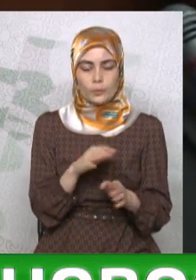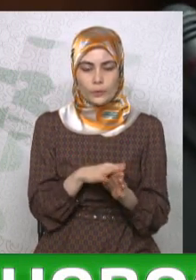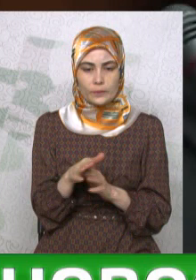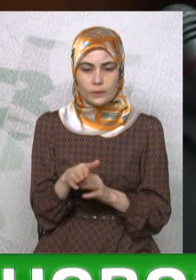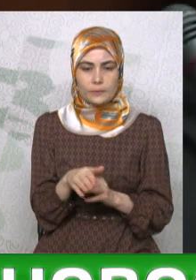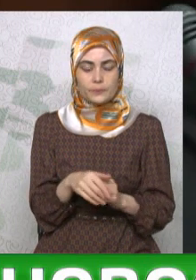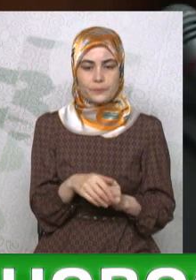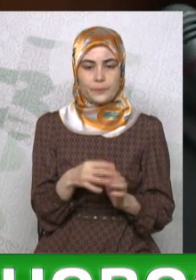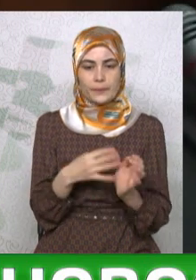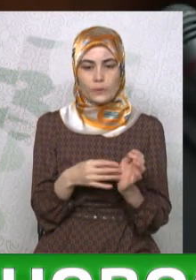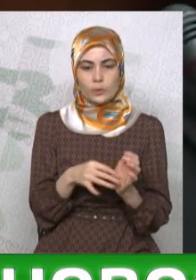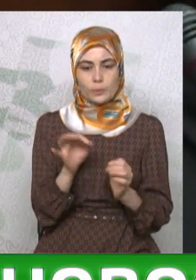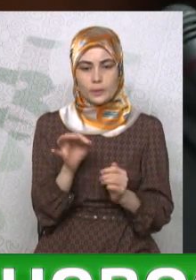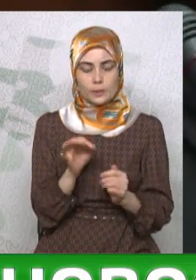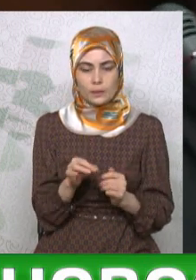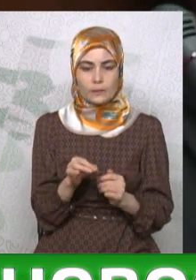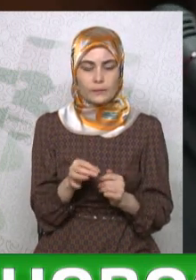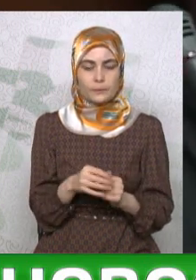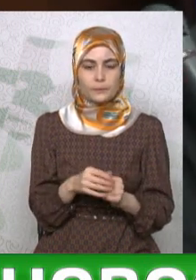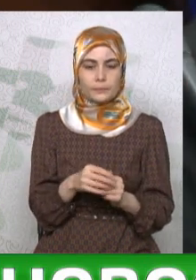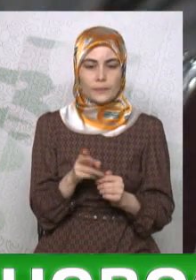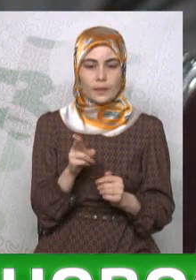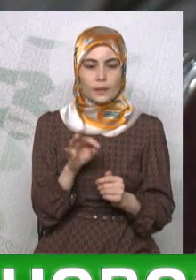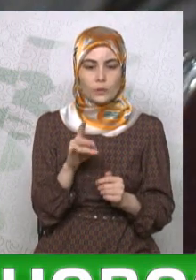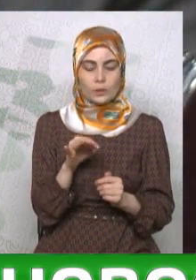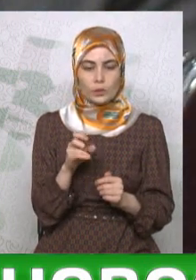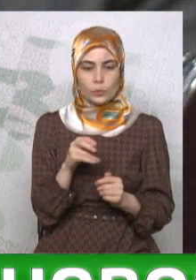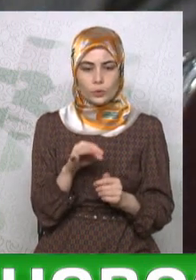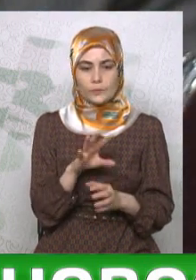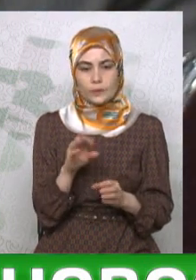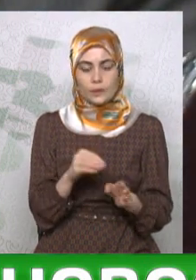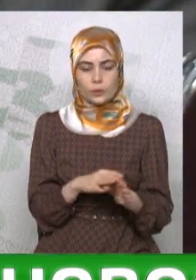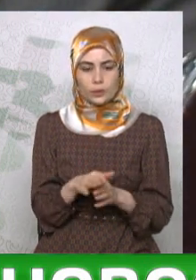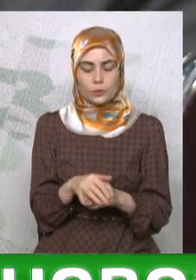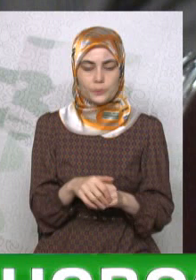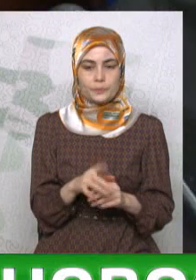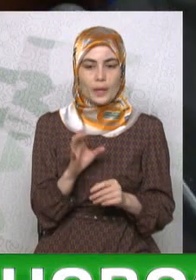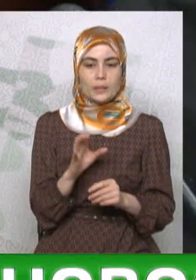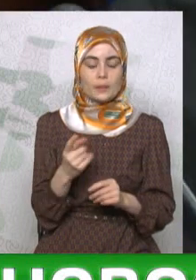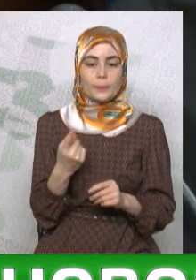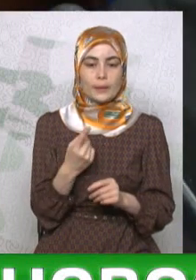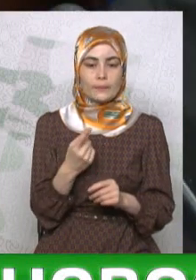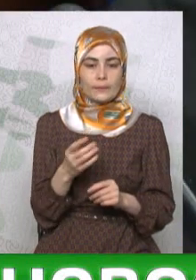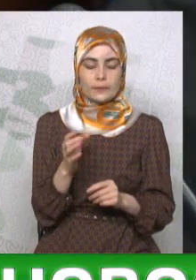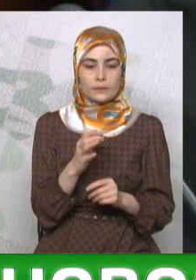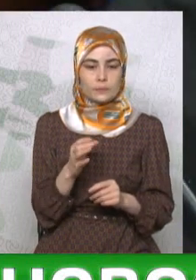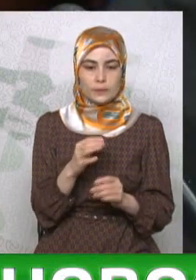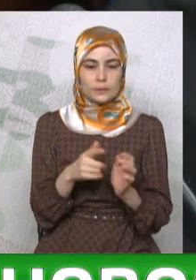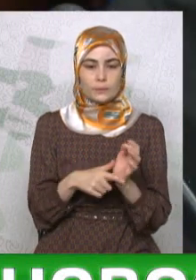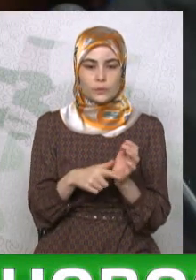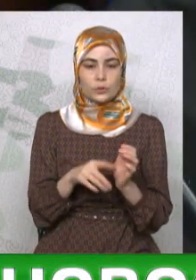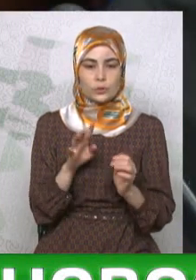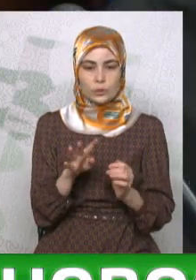исполнение 90% на сегодняшний день. Контрольные точки все достигнуты. С 1 сентября в 74